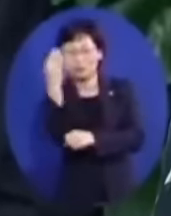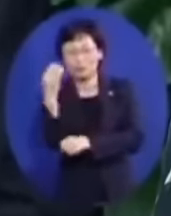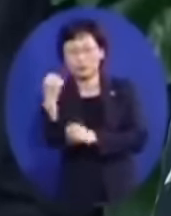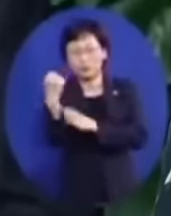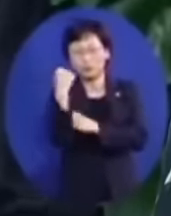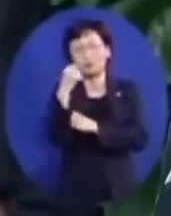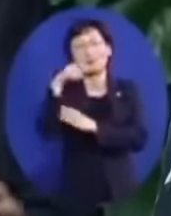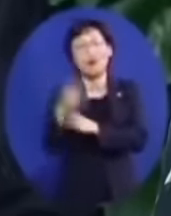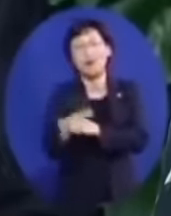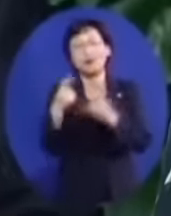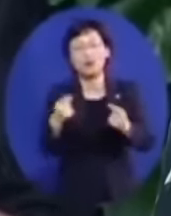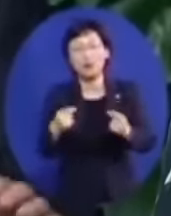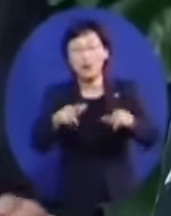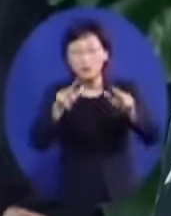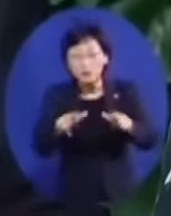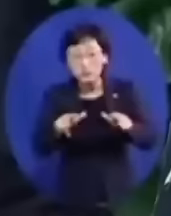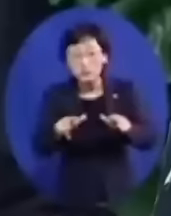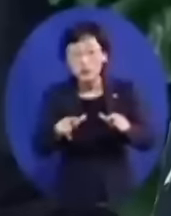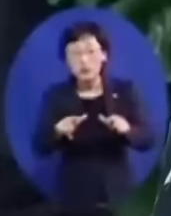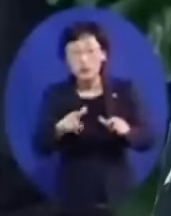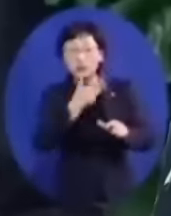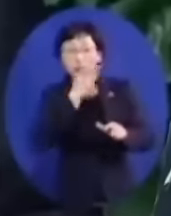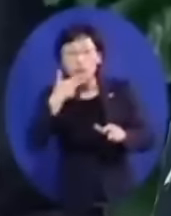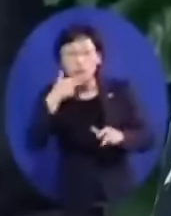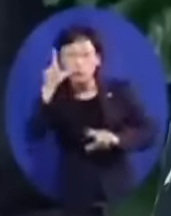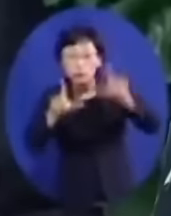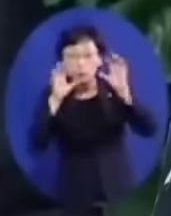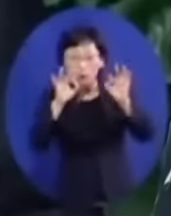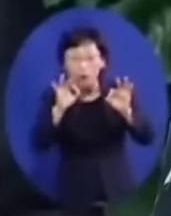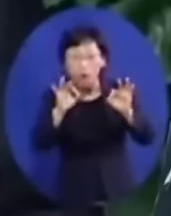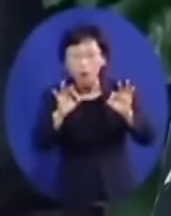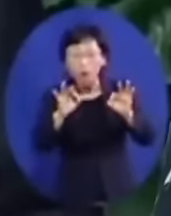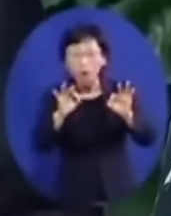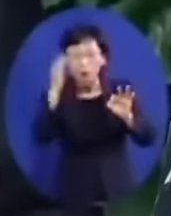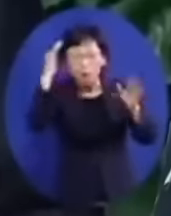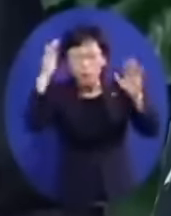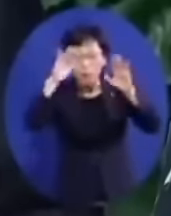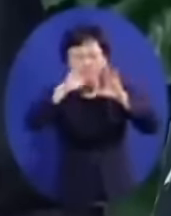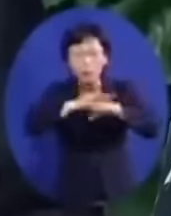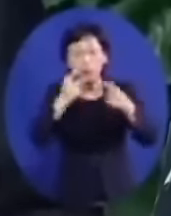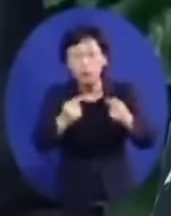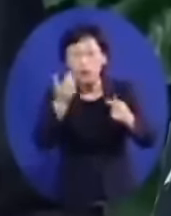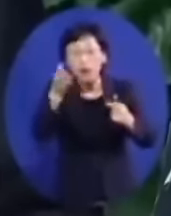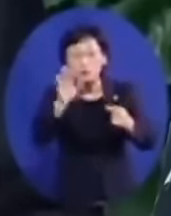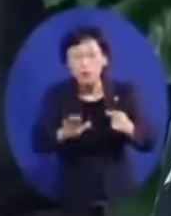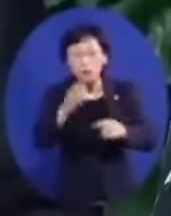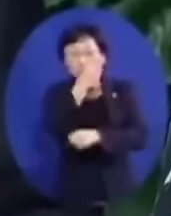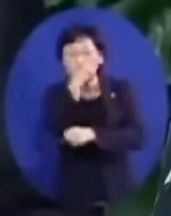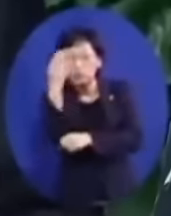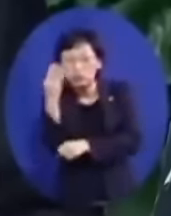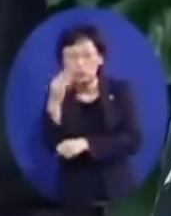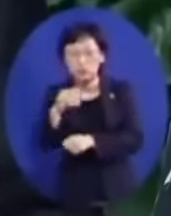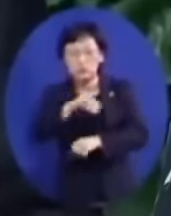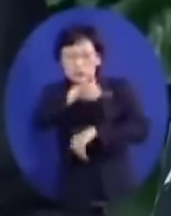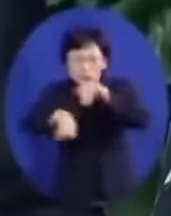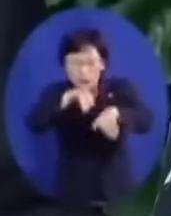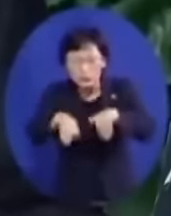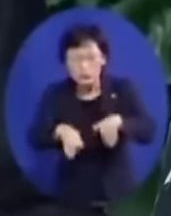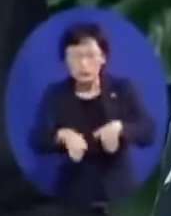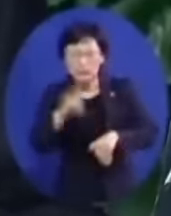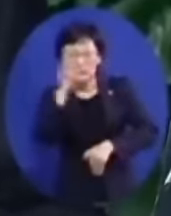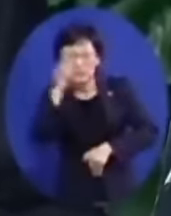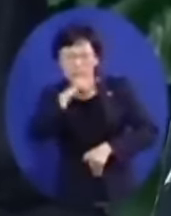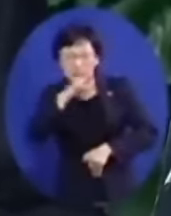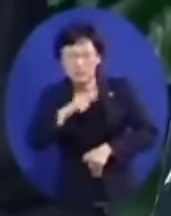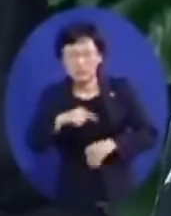강합니까? 현실은 영국이 그때 암담했습니다. 그 암담한 현실을 신문이 자꾸 파헤쳐서 부정적으로 말을 했으면